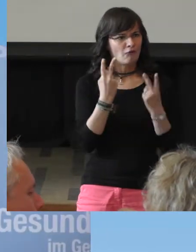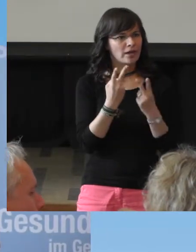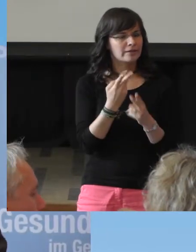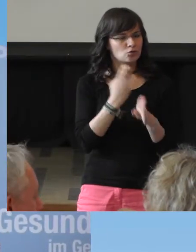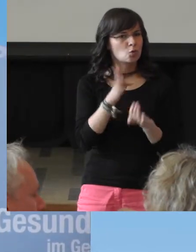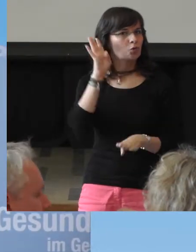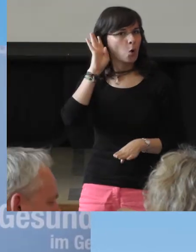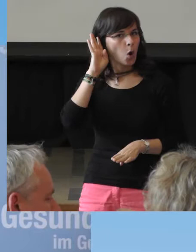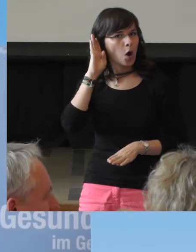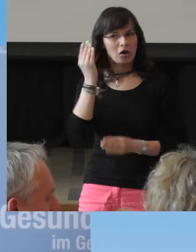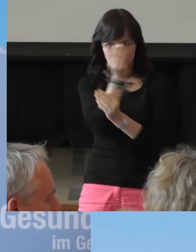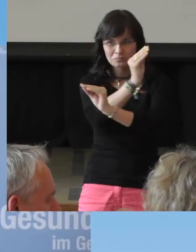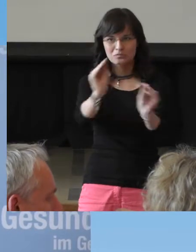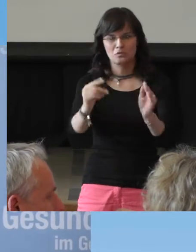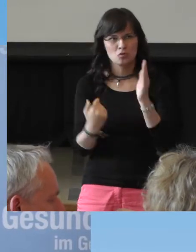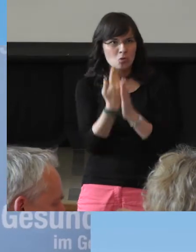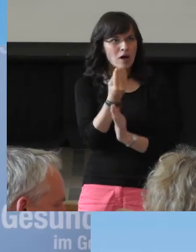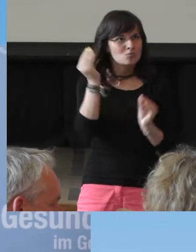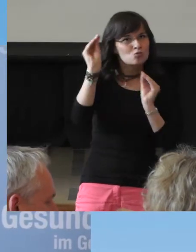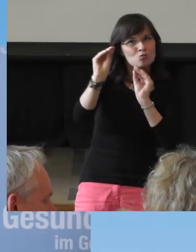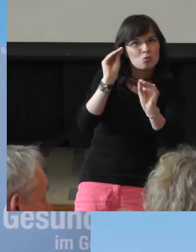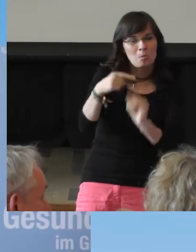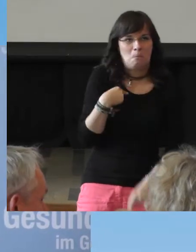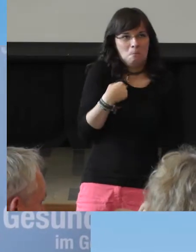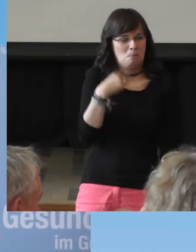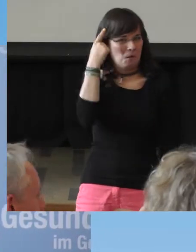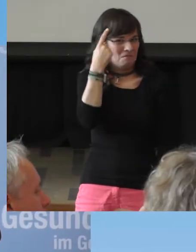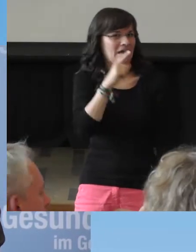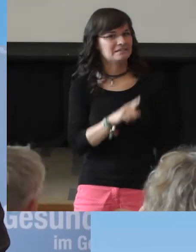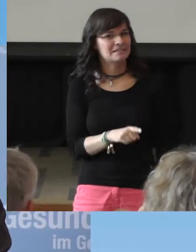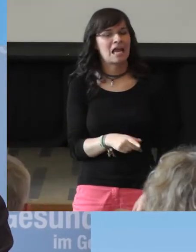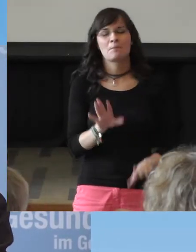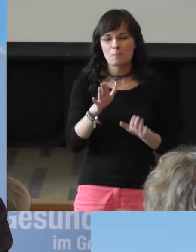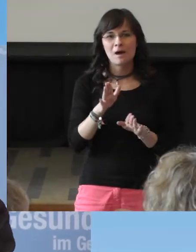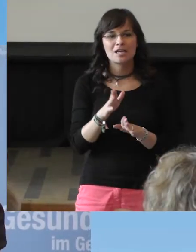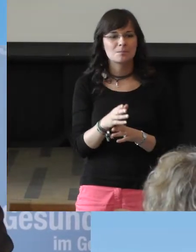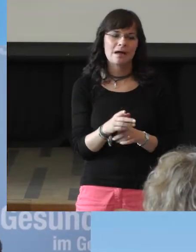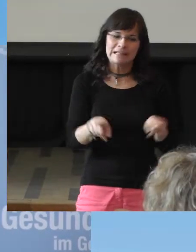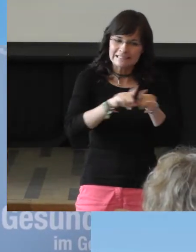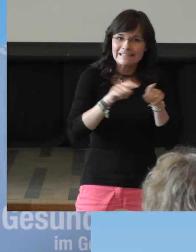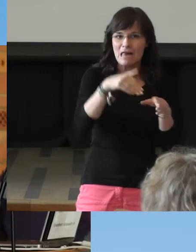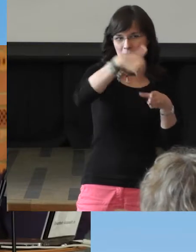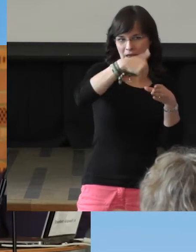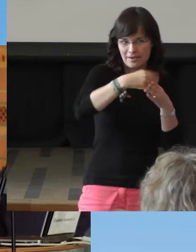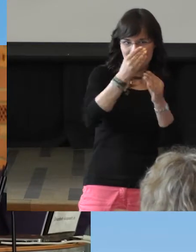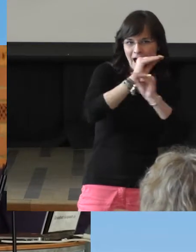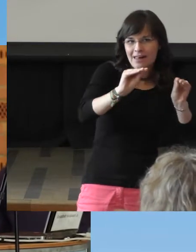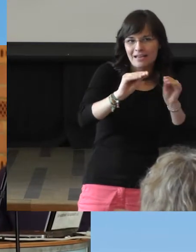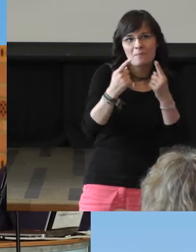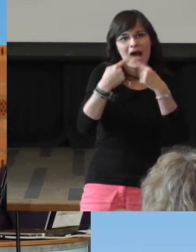weiß gar nicht, was ich noch Neues sagen soll, aber manchmal ist das Gleiche, mit anderen Worten gesagt, dann doch nochmal etwas